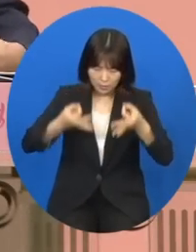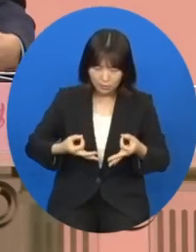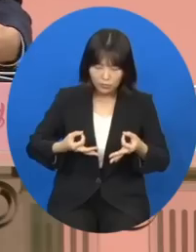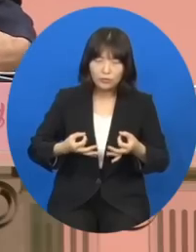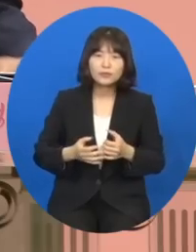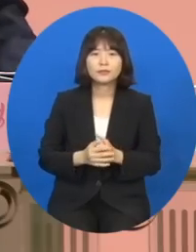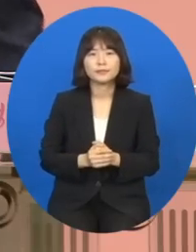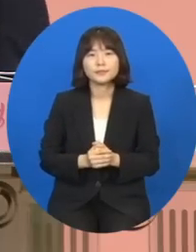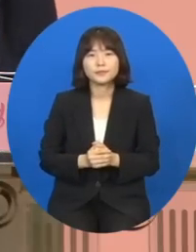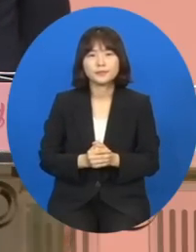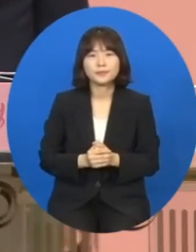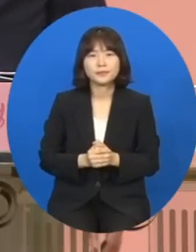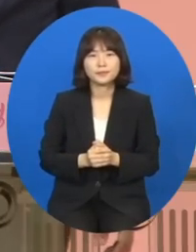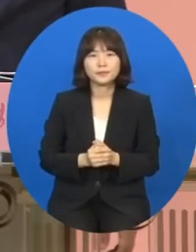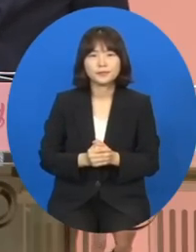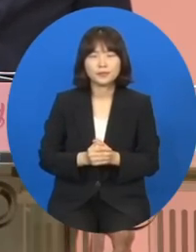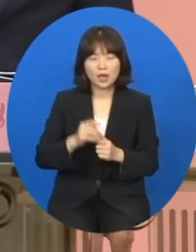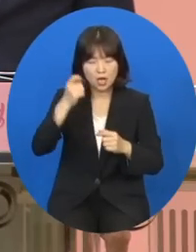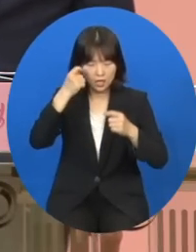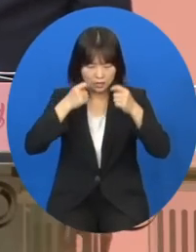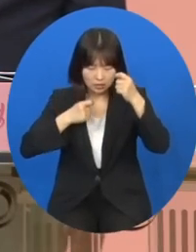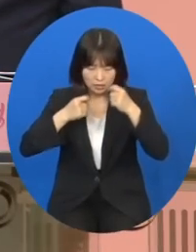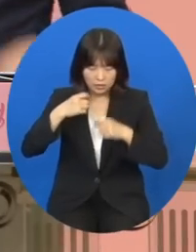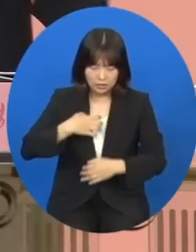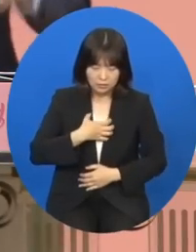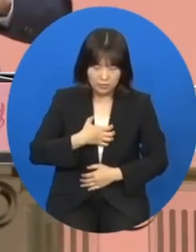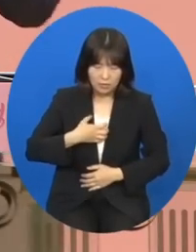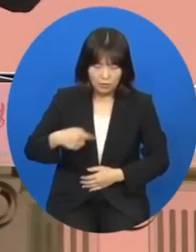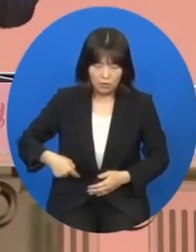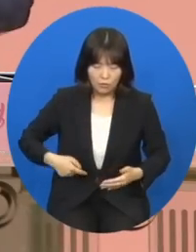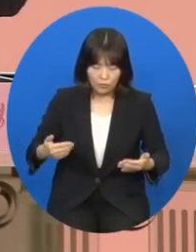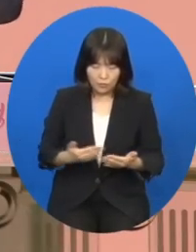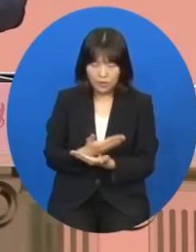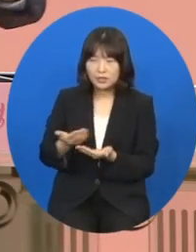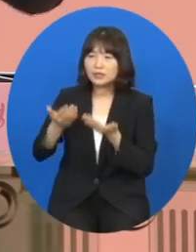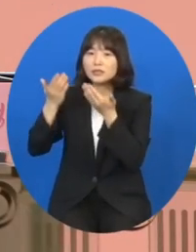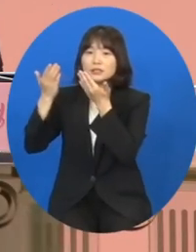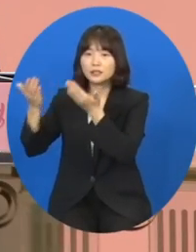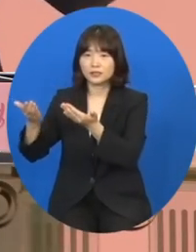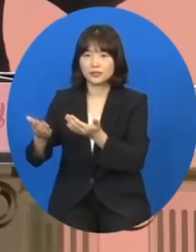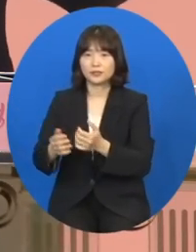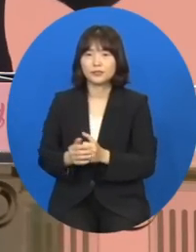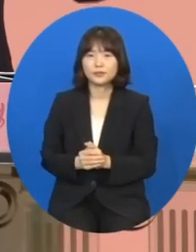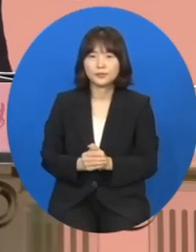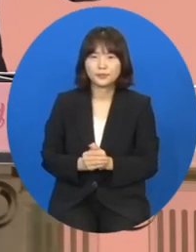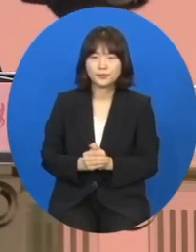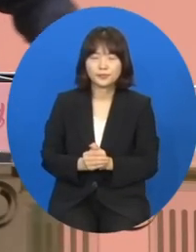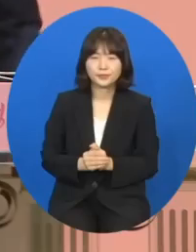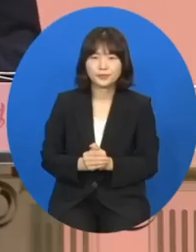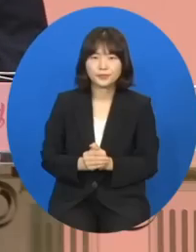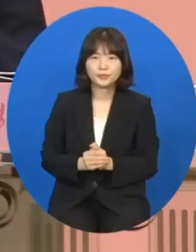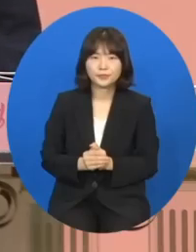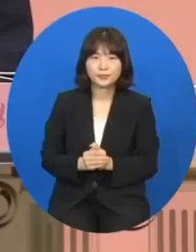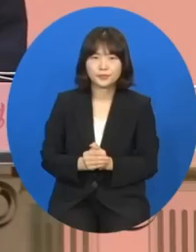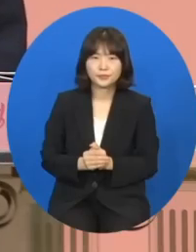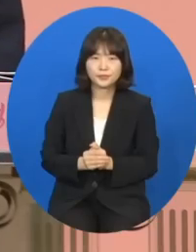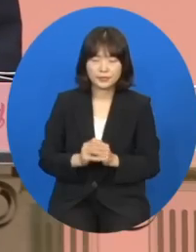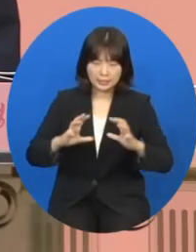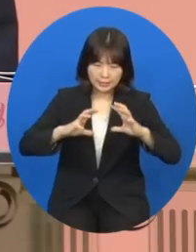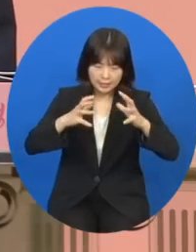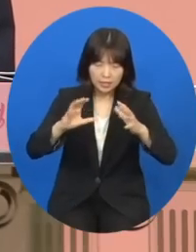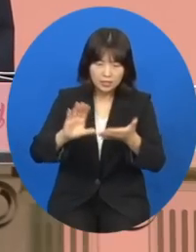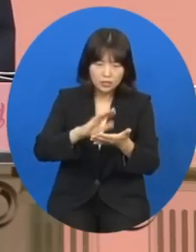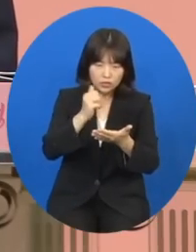펜 징어 볼 줄이고 슬퍼하며 회개하는 것 그 사이 등에서 버클 쎈스 두 섬싱 을 방어 래 세계 그리스도인의